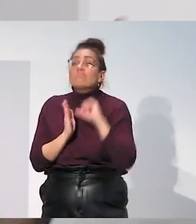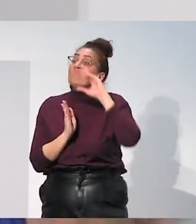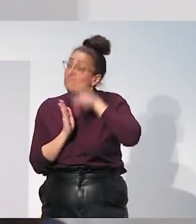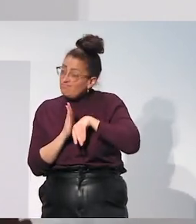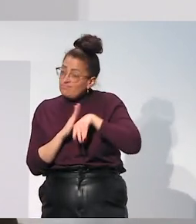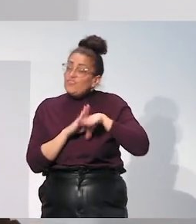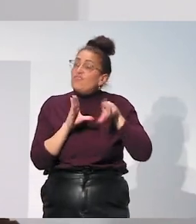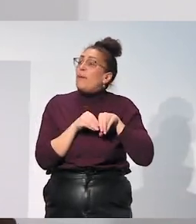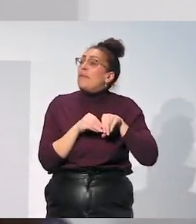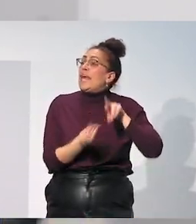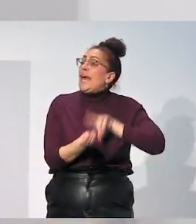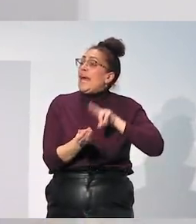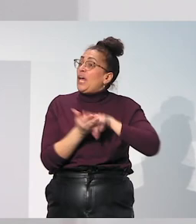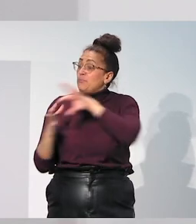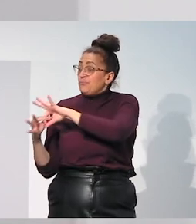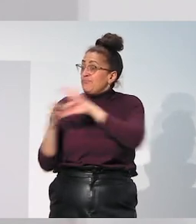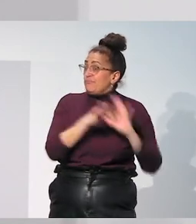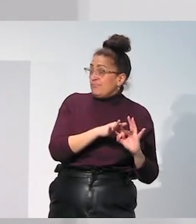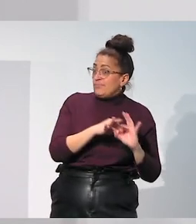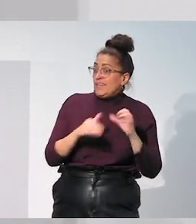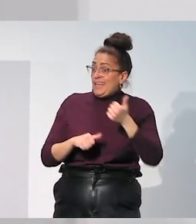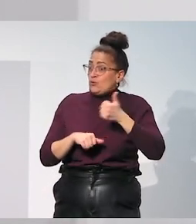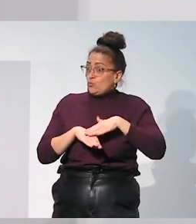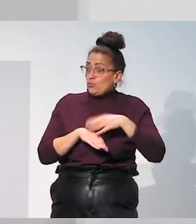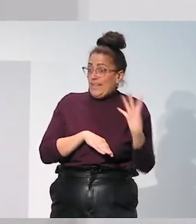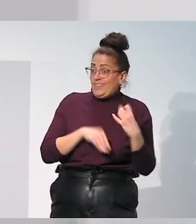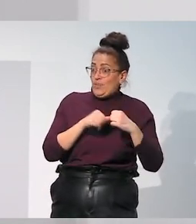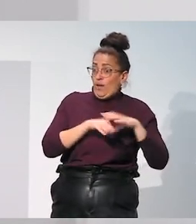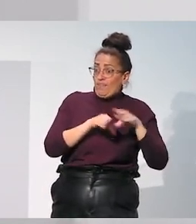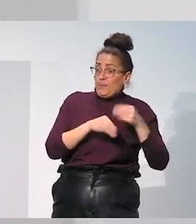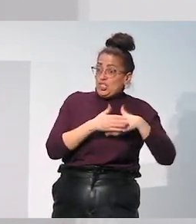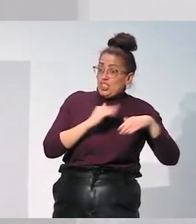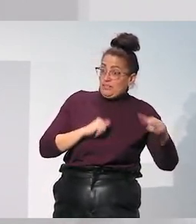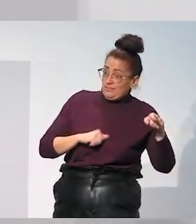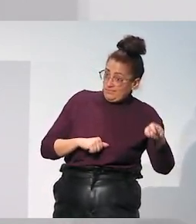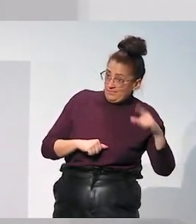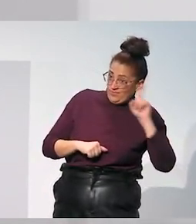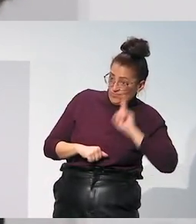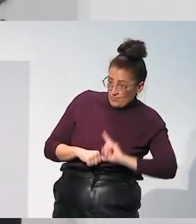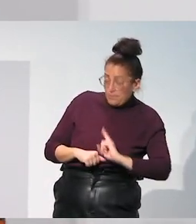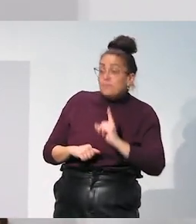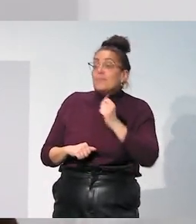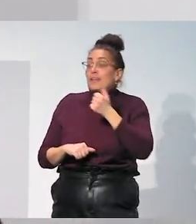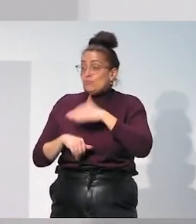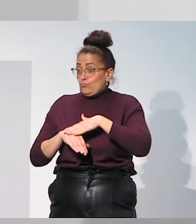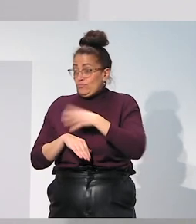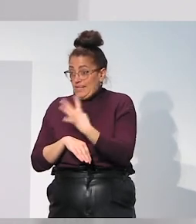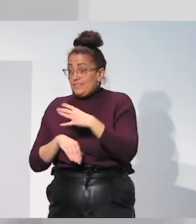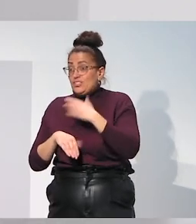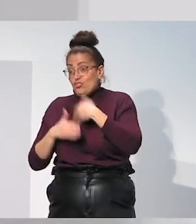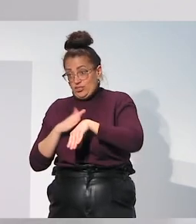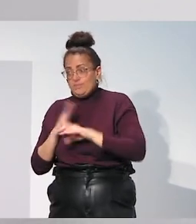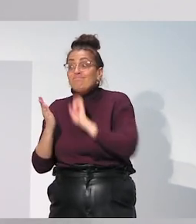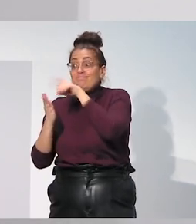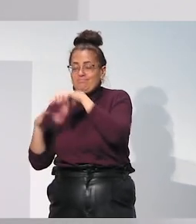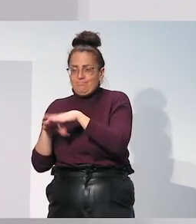quatre chez ses parents à elle, un dimanche sur quatre chez ses parents à lui. Voilà. Et en effet, le quotidien de cette femme, encore